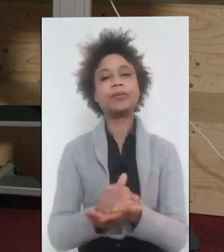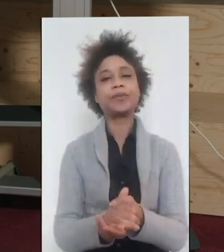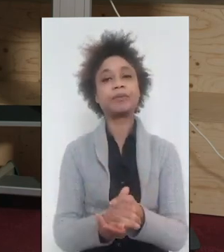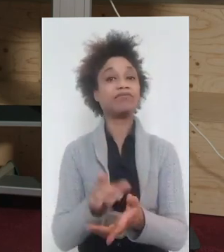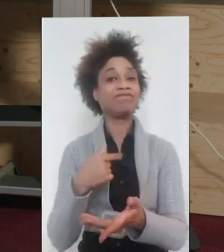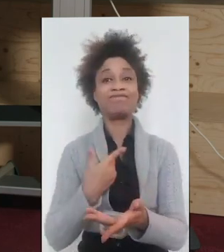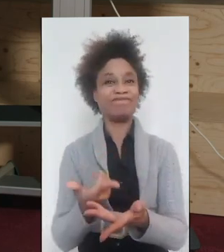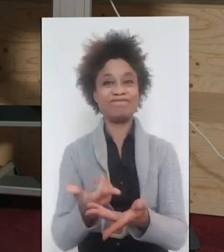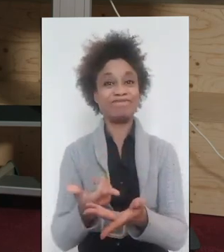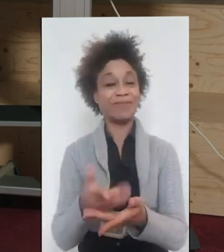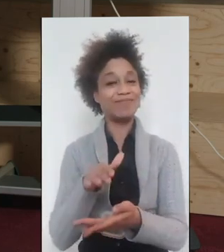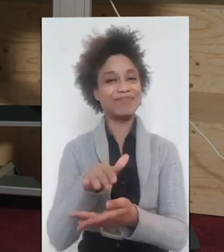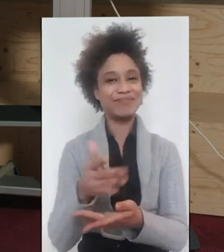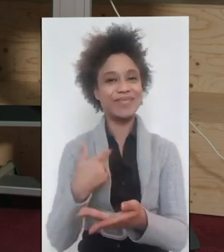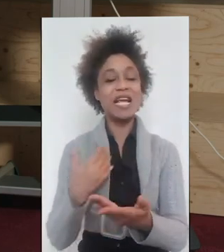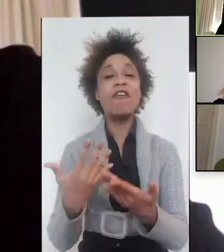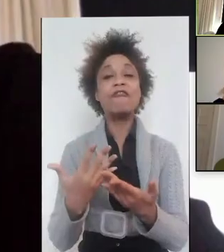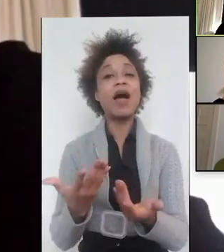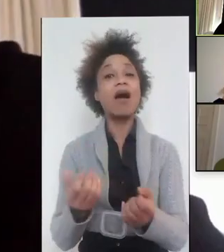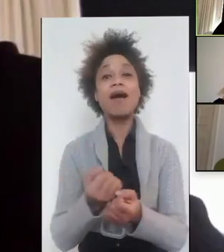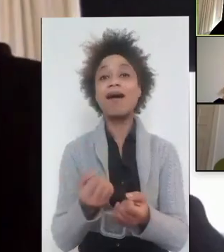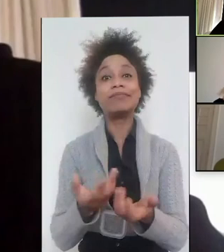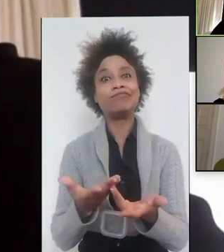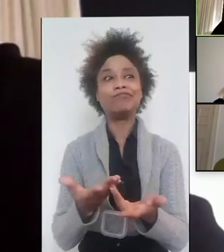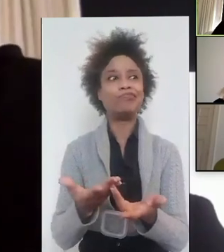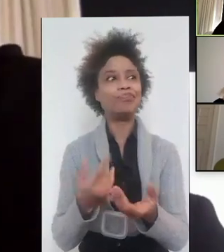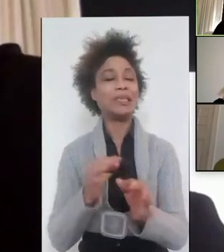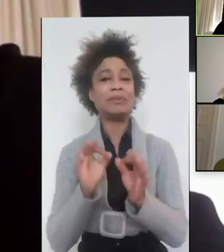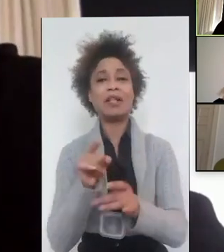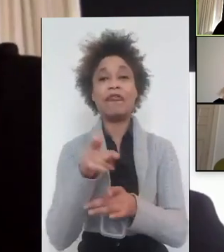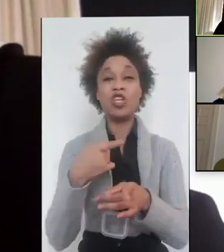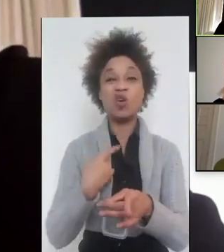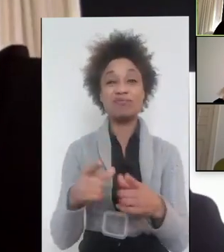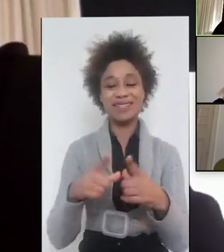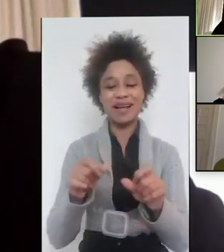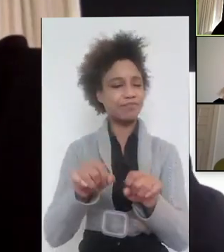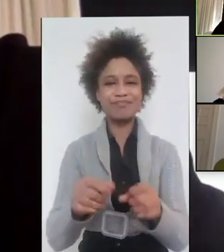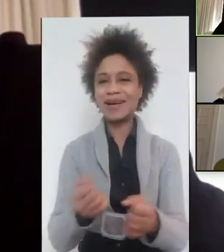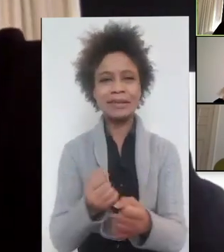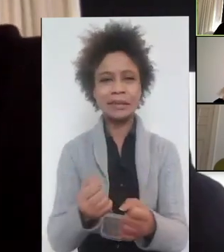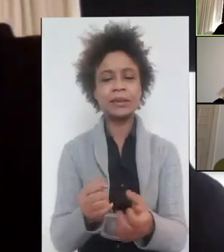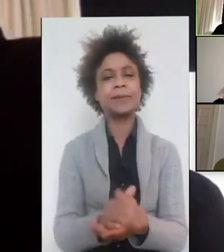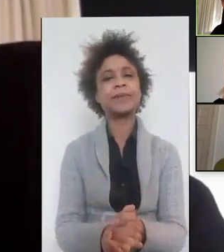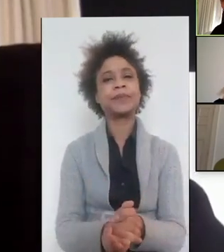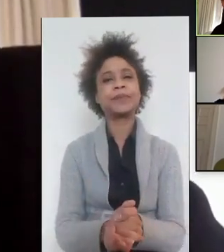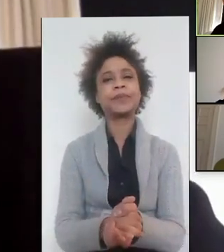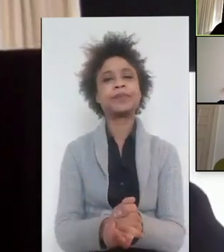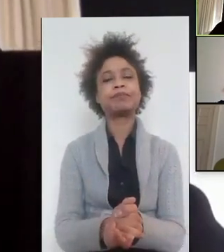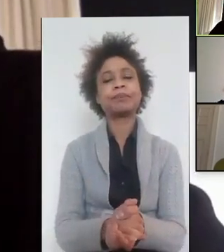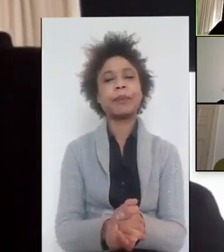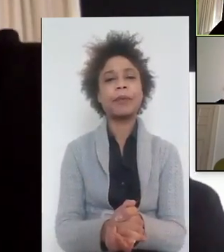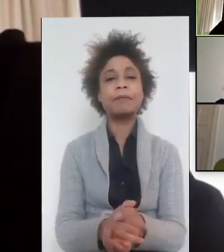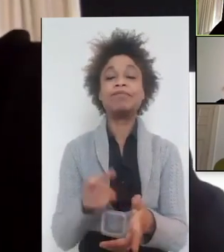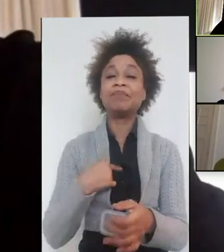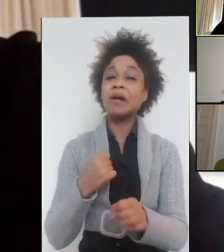We zijn echt een dansgroep en wij selecteren heel erg gewoon op basis van een talent met dansen. En iedereen moet